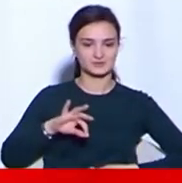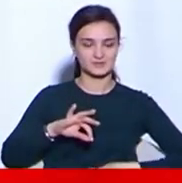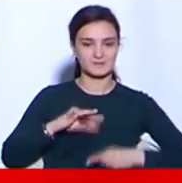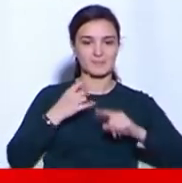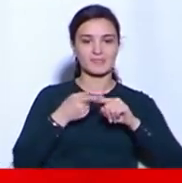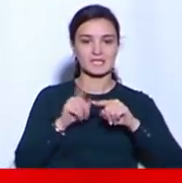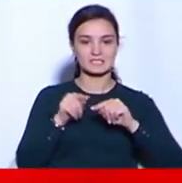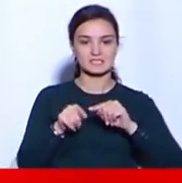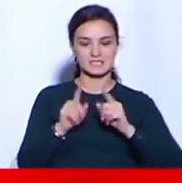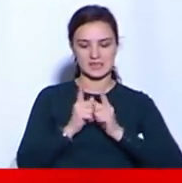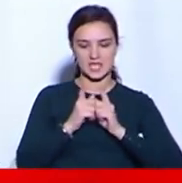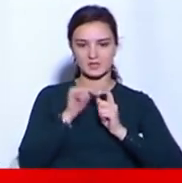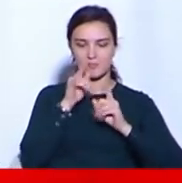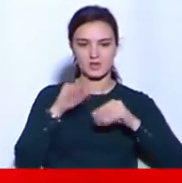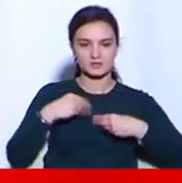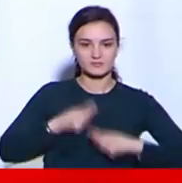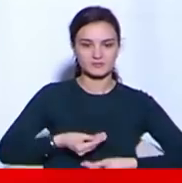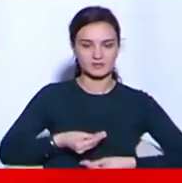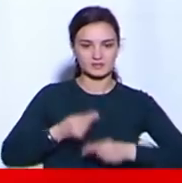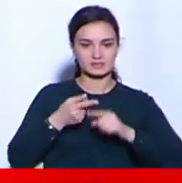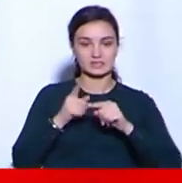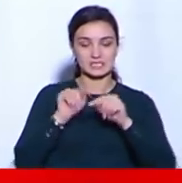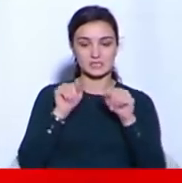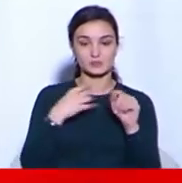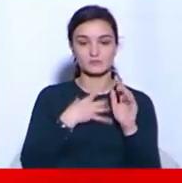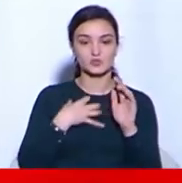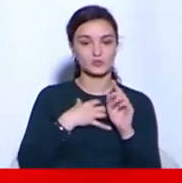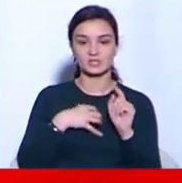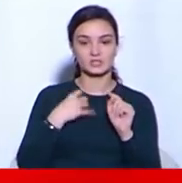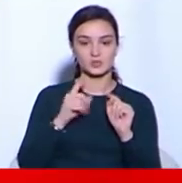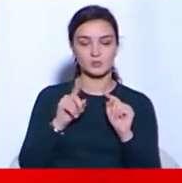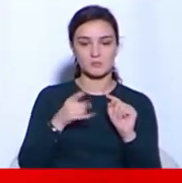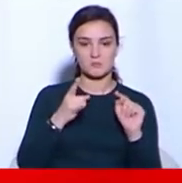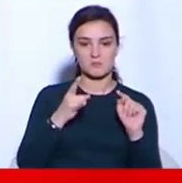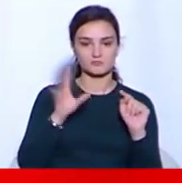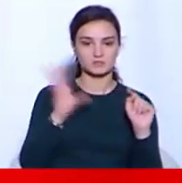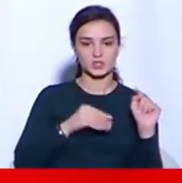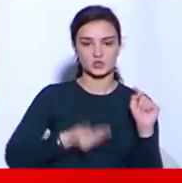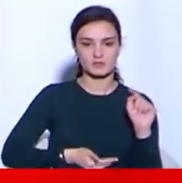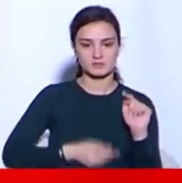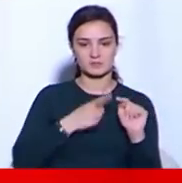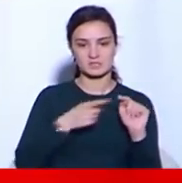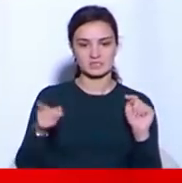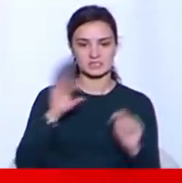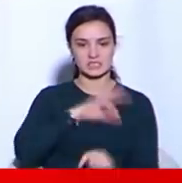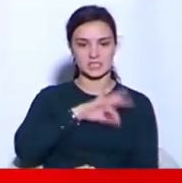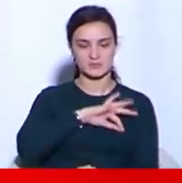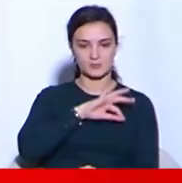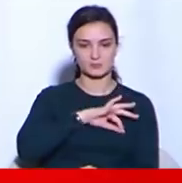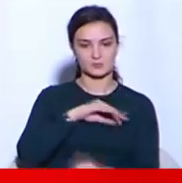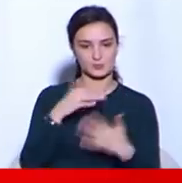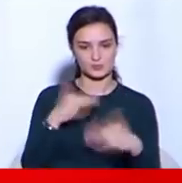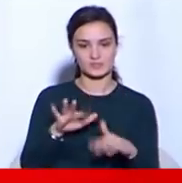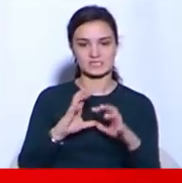აი ეს თარგმანი ხშირ შემთხვევაში არის ის კონსპექტი, რომლითაც მე სარგებლობ მთელი ცხოვრების მანძილზე